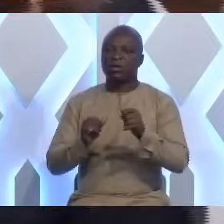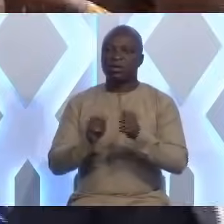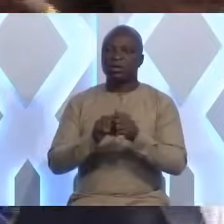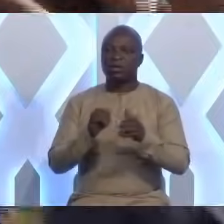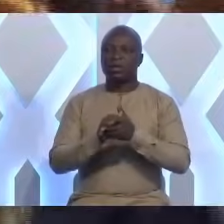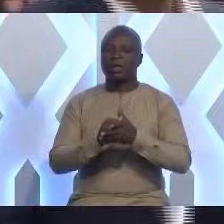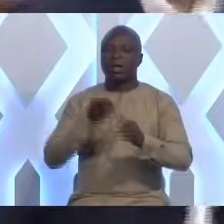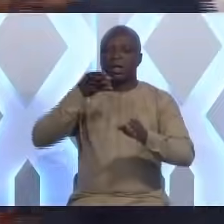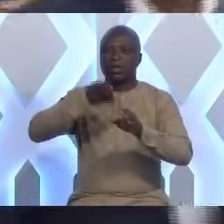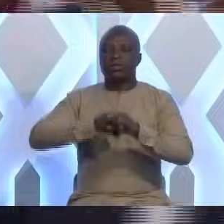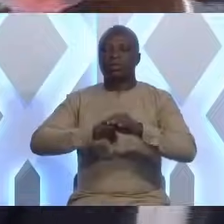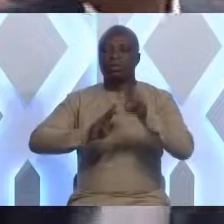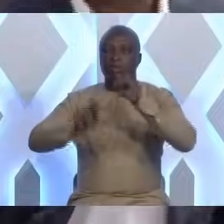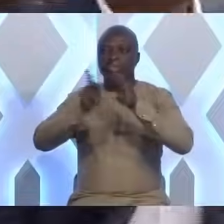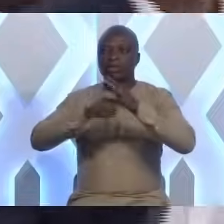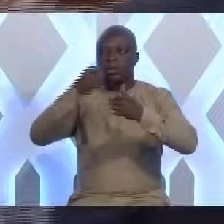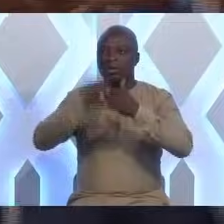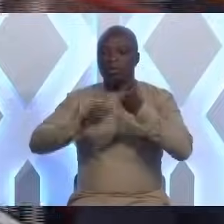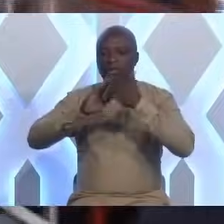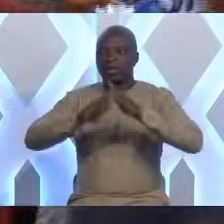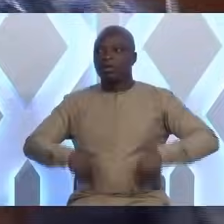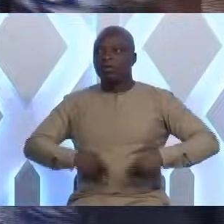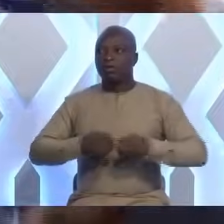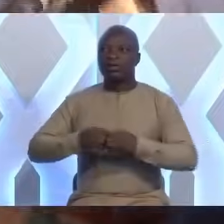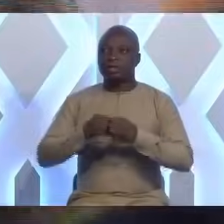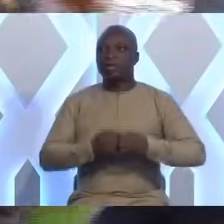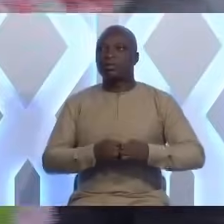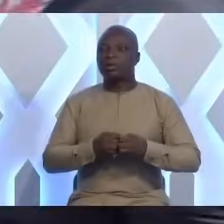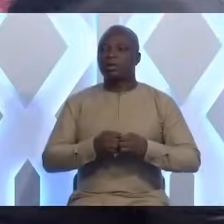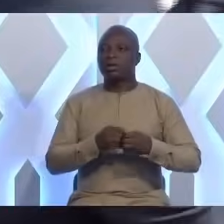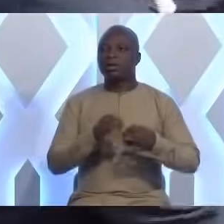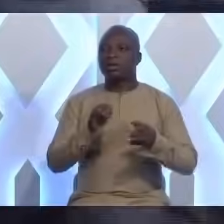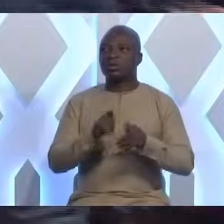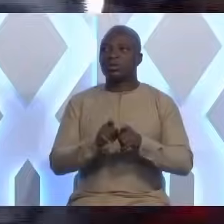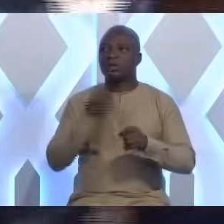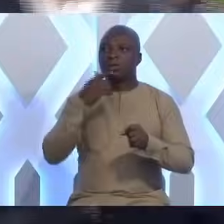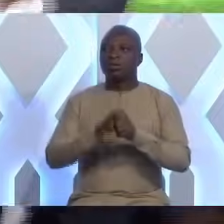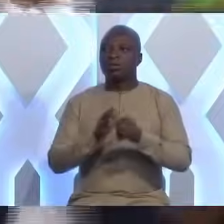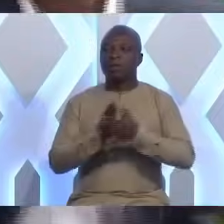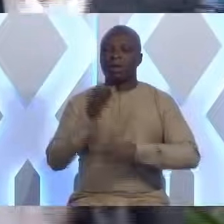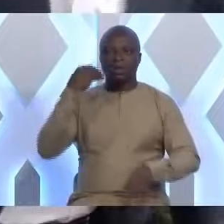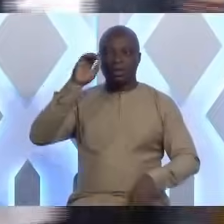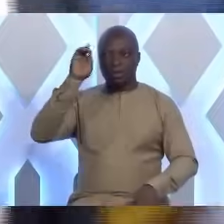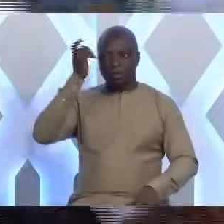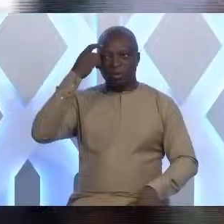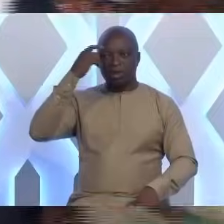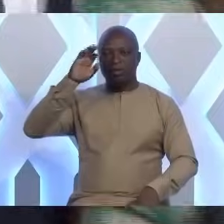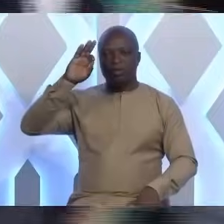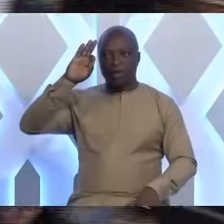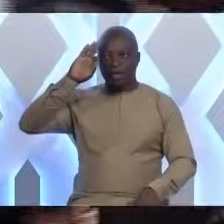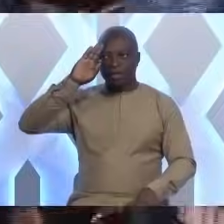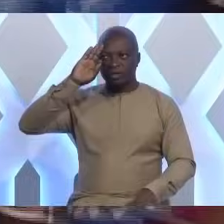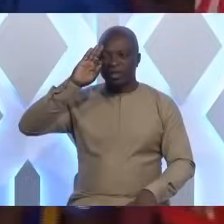des populations aux valeurs de paix, du vivre ensemble et d'union prônée par le président de la République, Fort